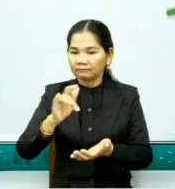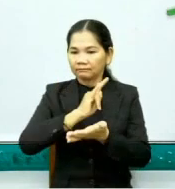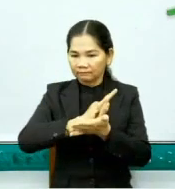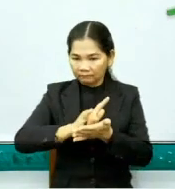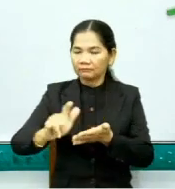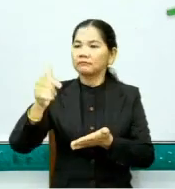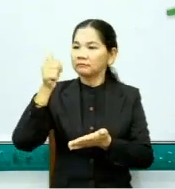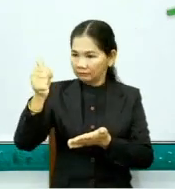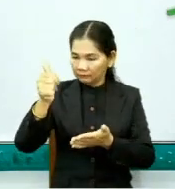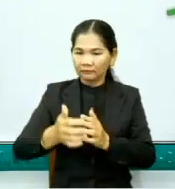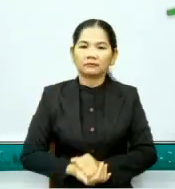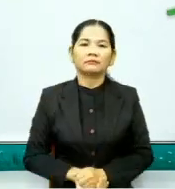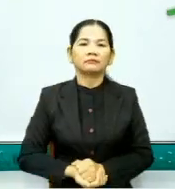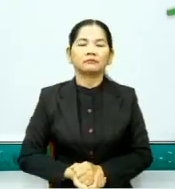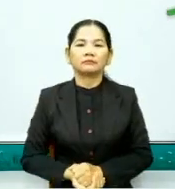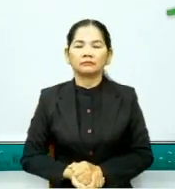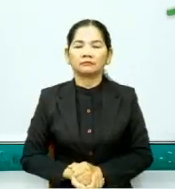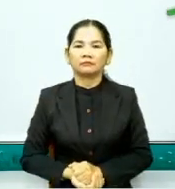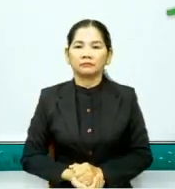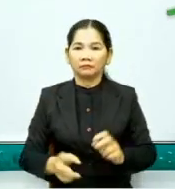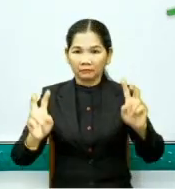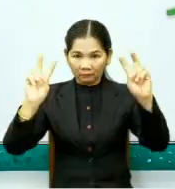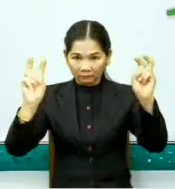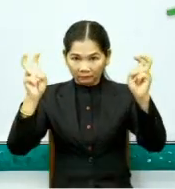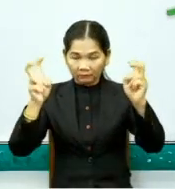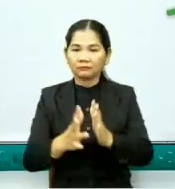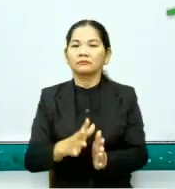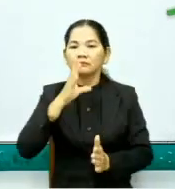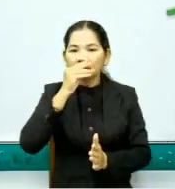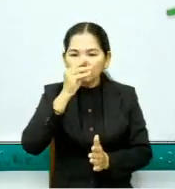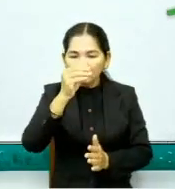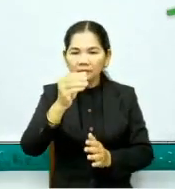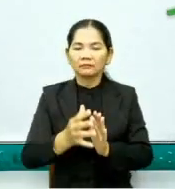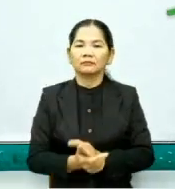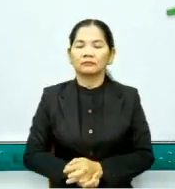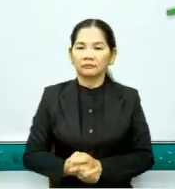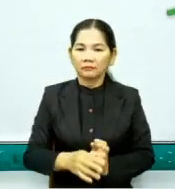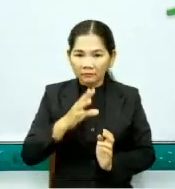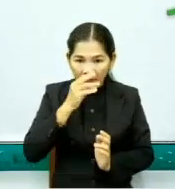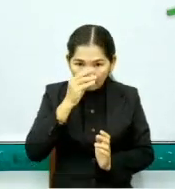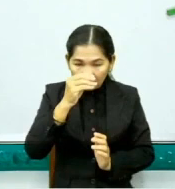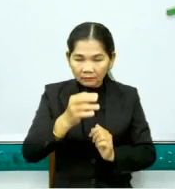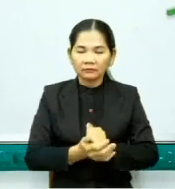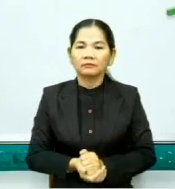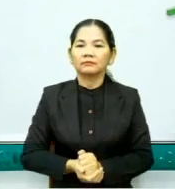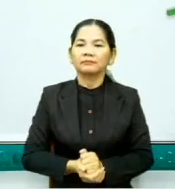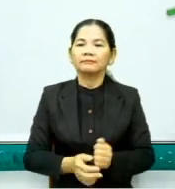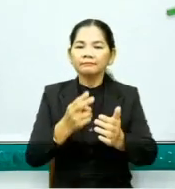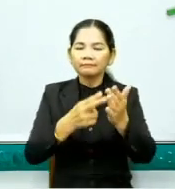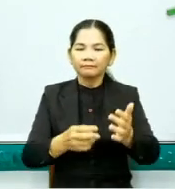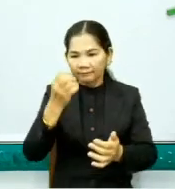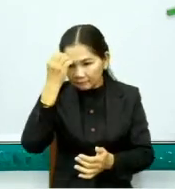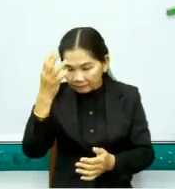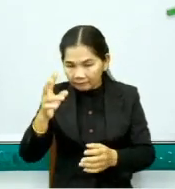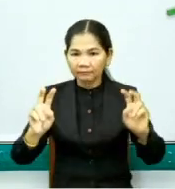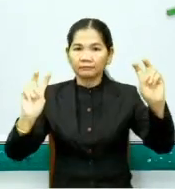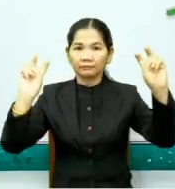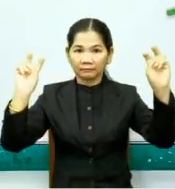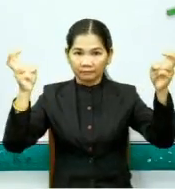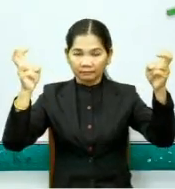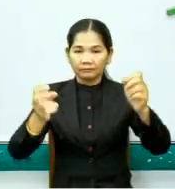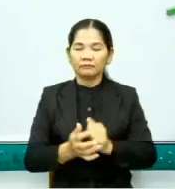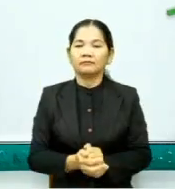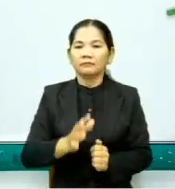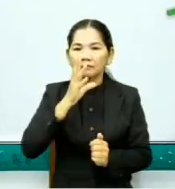bà nập. Chá ai đôi nàng bị sạc mùi đà kì bồ tham vậy ta con. Chá kì bồ tham đừng để tớ bị sạc nắng.